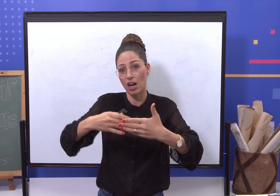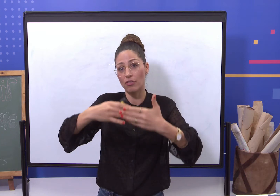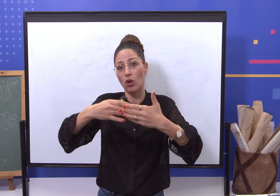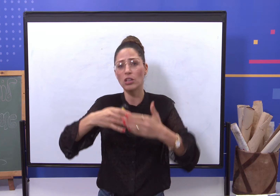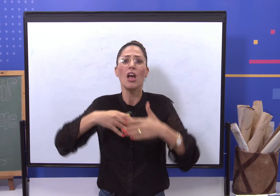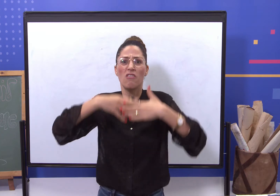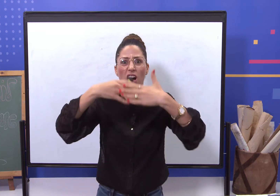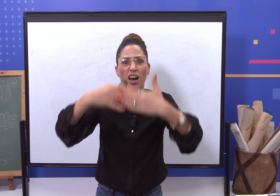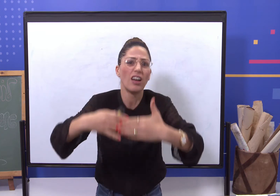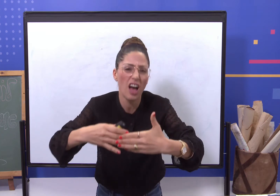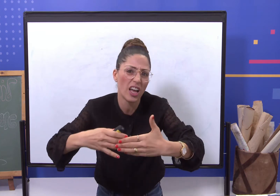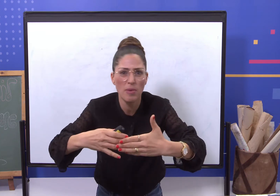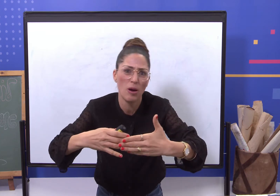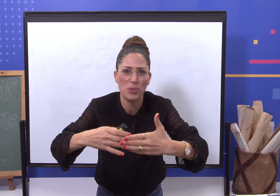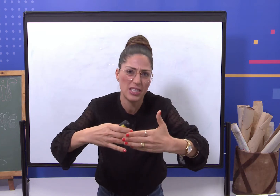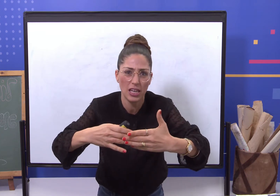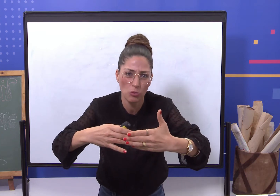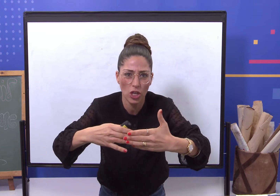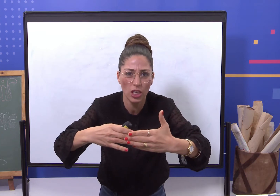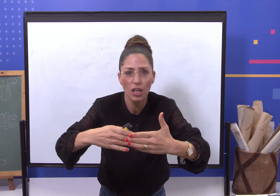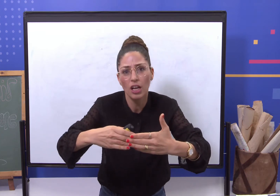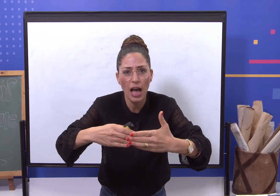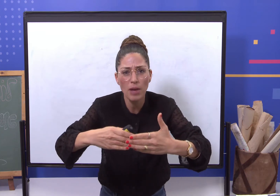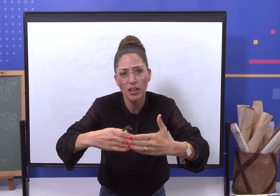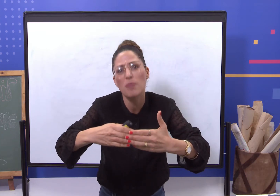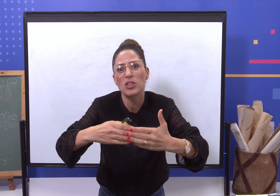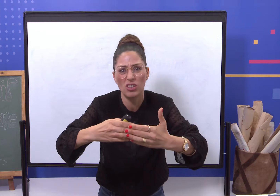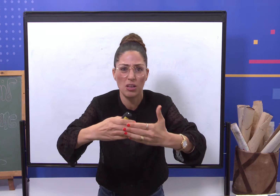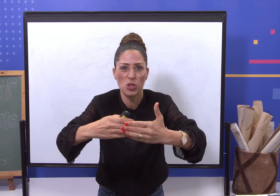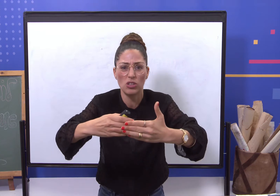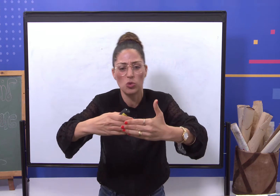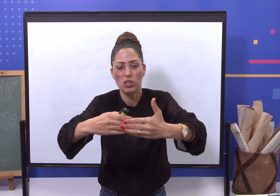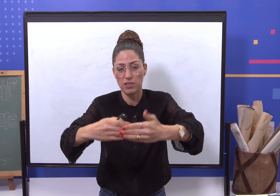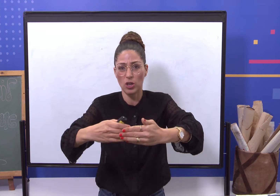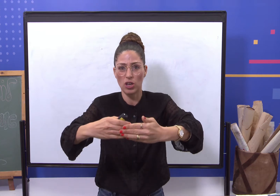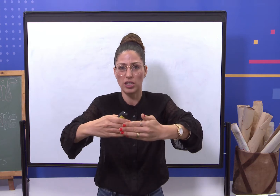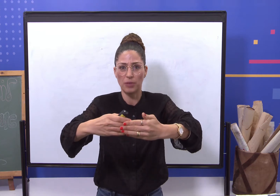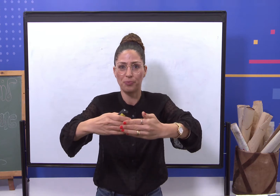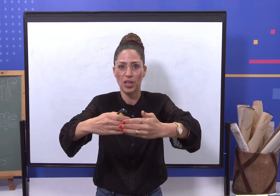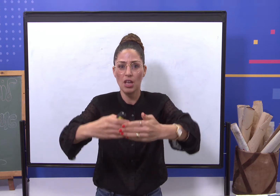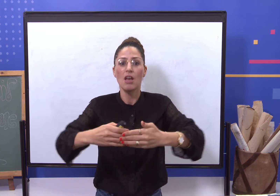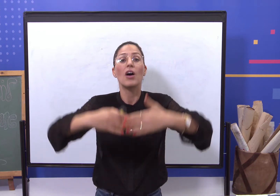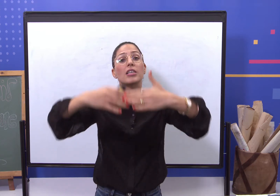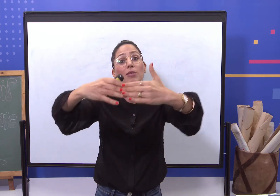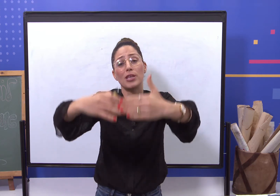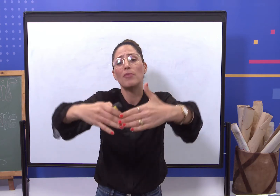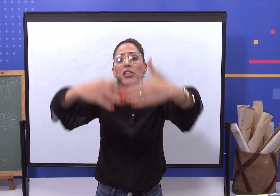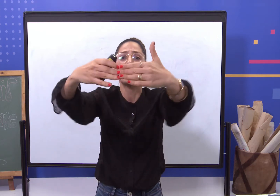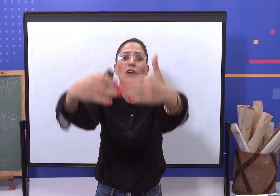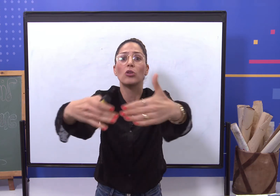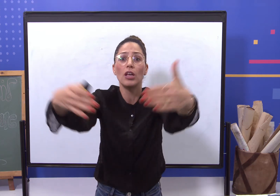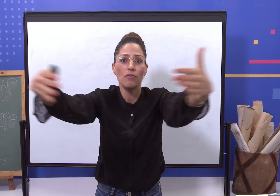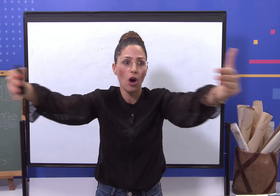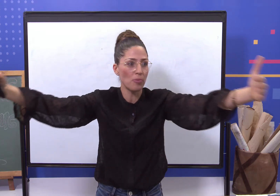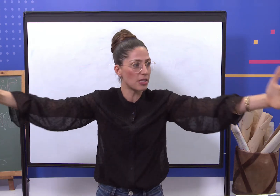ואחר כך החברות, ואחר כך האחים המרביצנים שלי. למה? כי הם התקוטטו איתי וזה לא היה נעים. ואחרי זה גם סבא